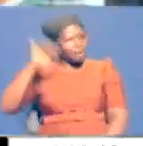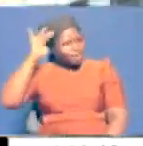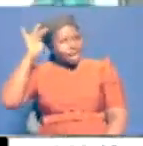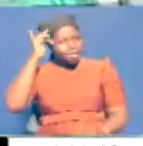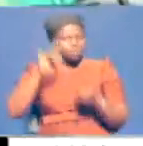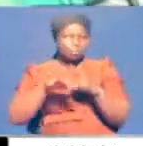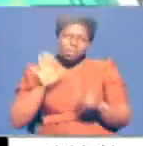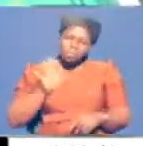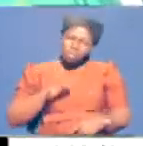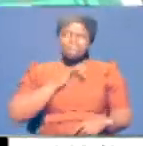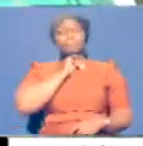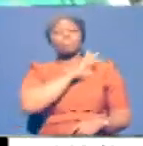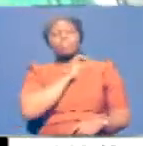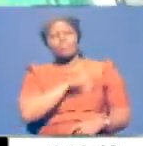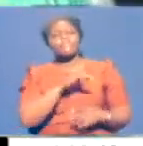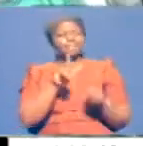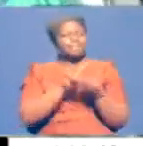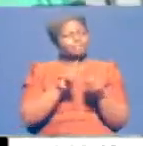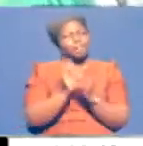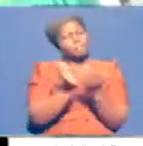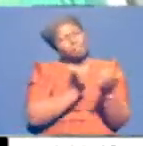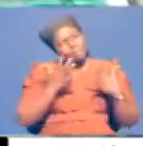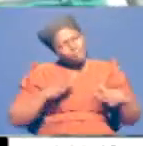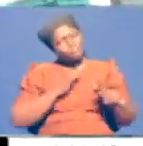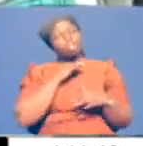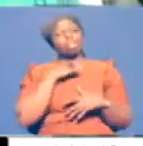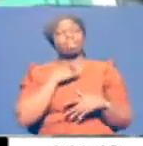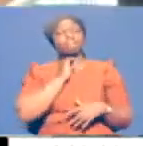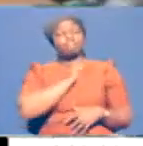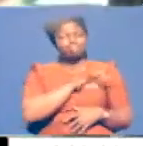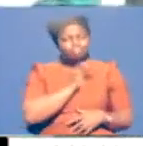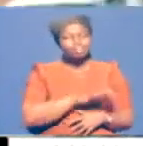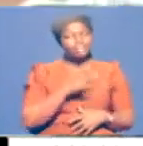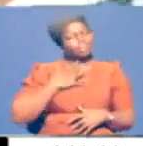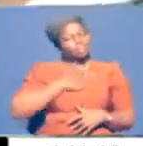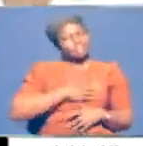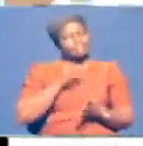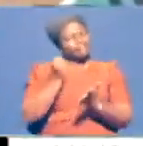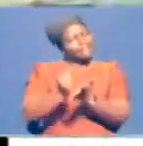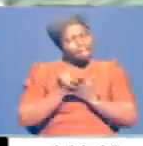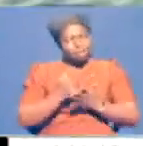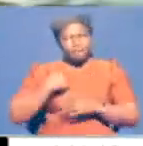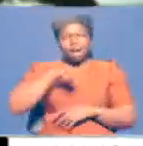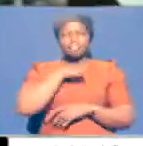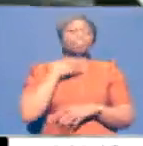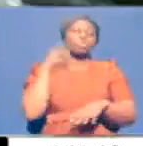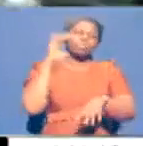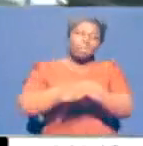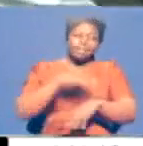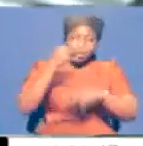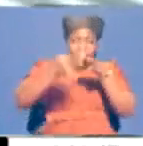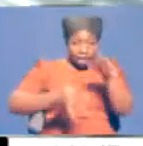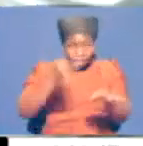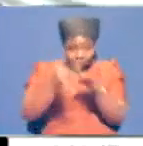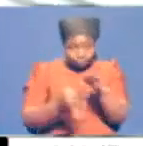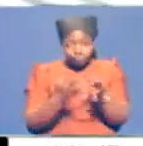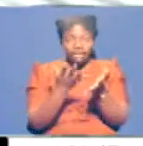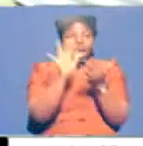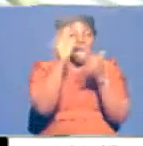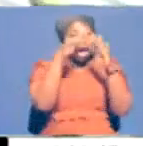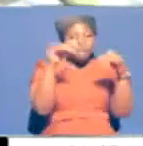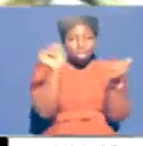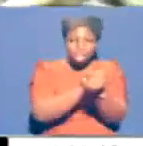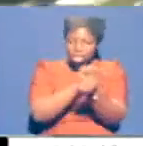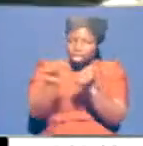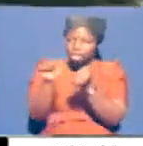wanyonge. Njoo msikie mtufute machozi ambayo tumelia. Tunataka haki yetu itendeke. The demolitions were happening at the close guard